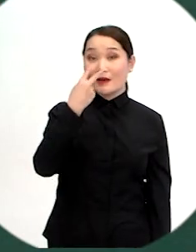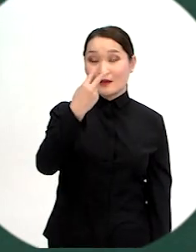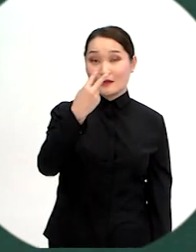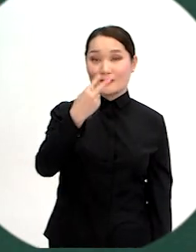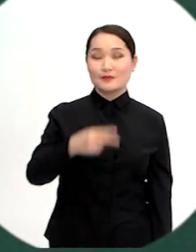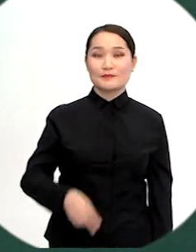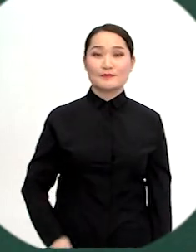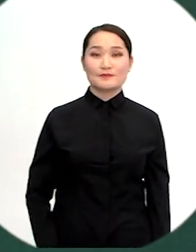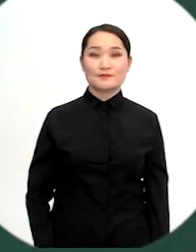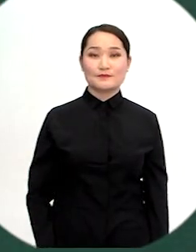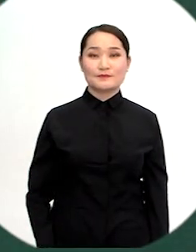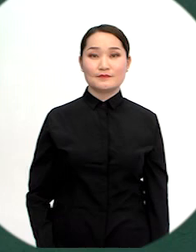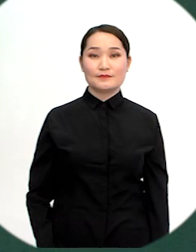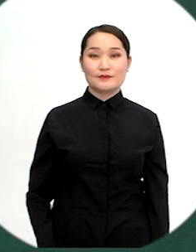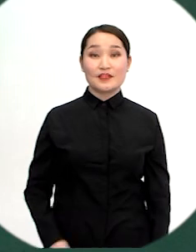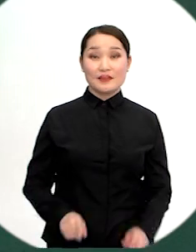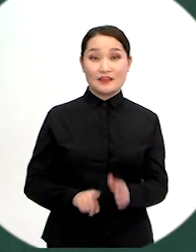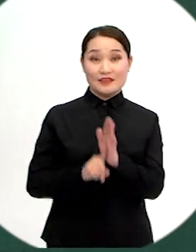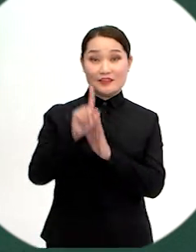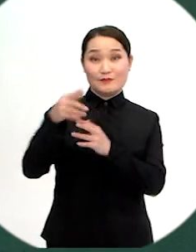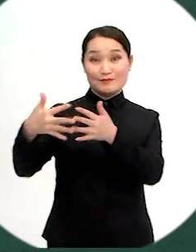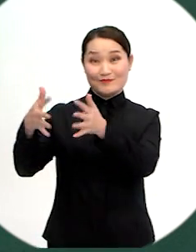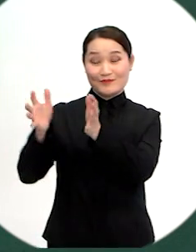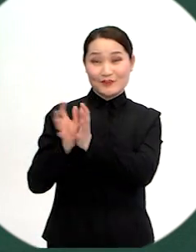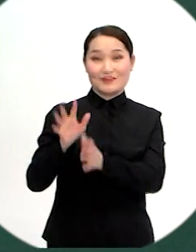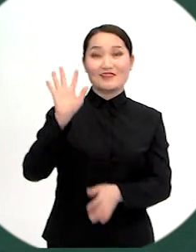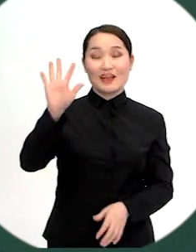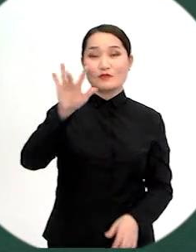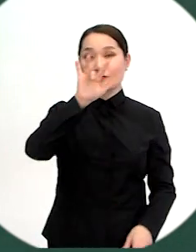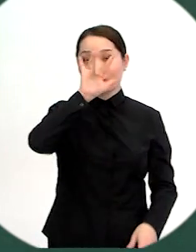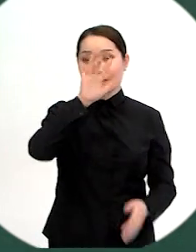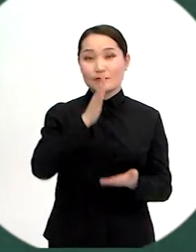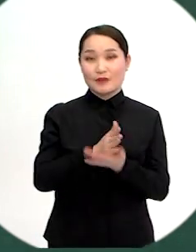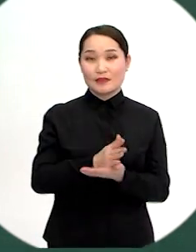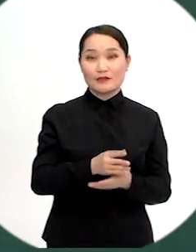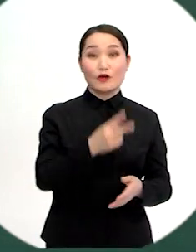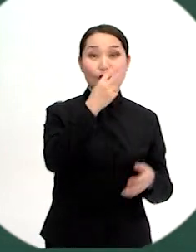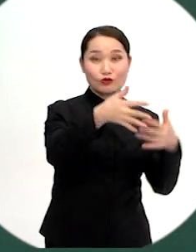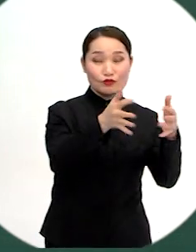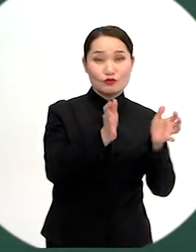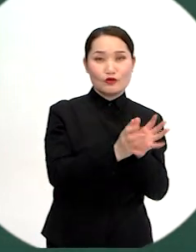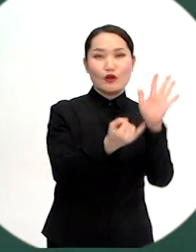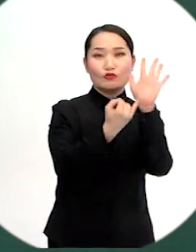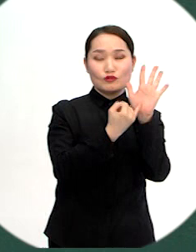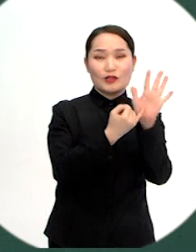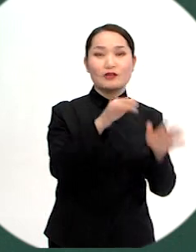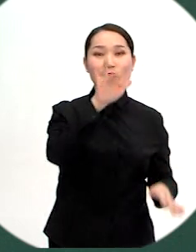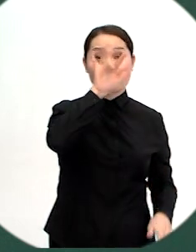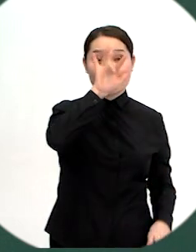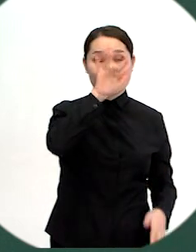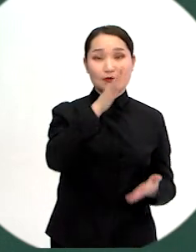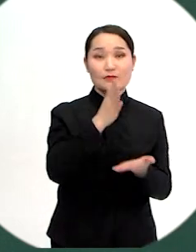сарахад эхний үүрэнд 5 зүгэй. Хоёр дахь үүрэнд 6 зүгэй.